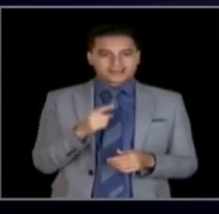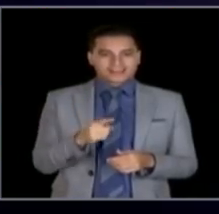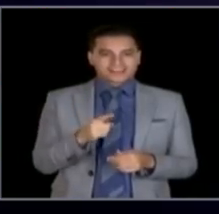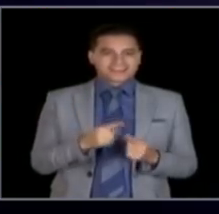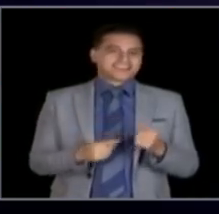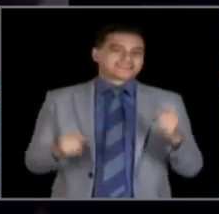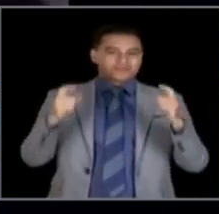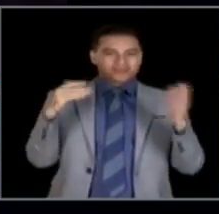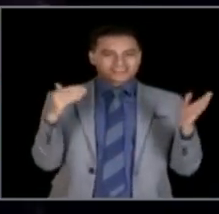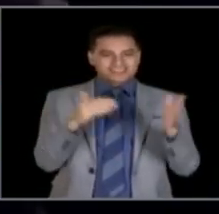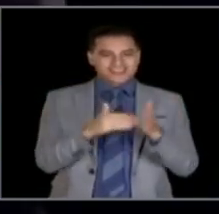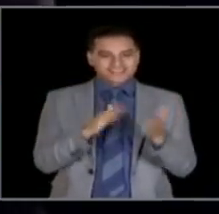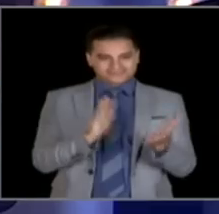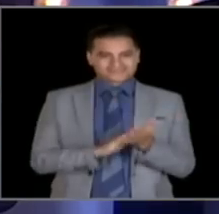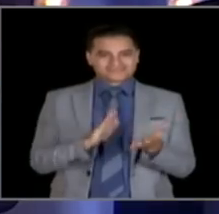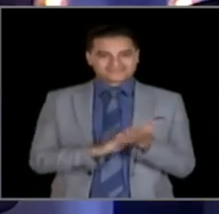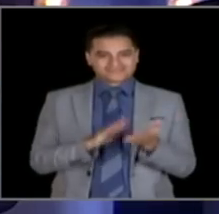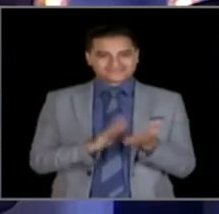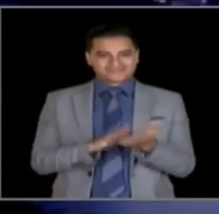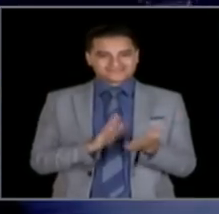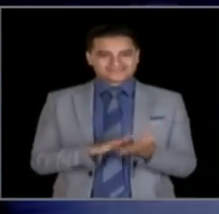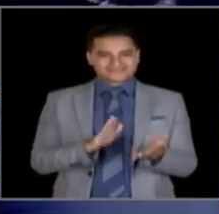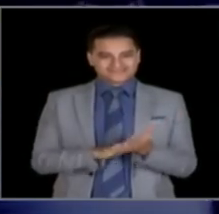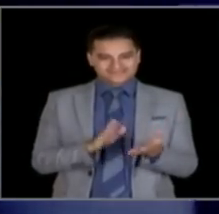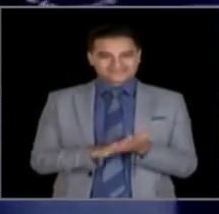إلى المباراة النهائية. إجابة صحيحة.